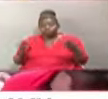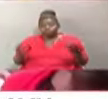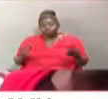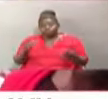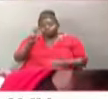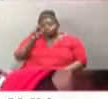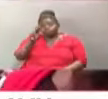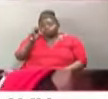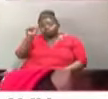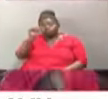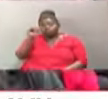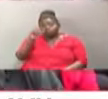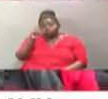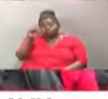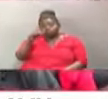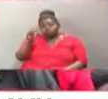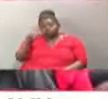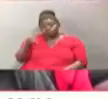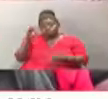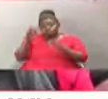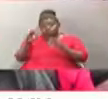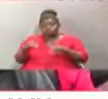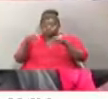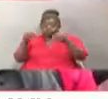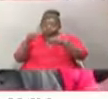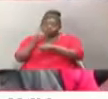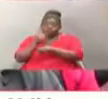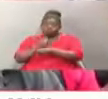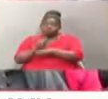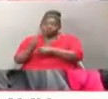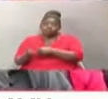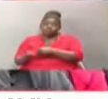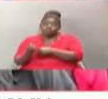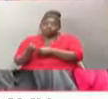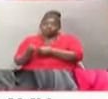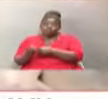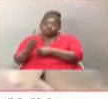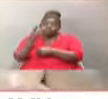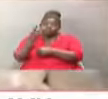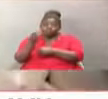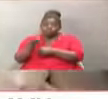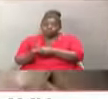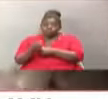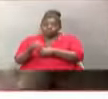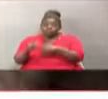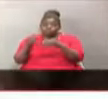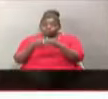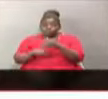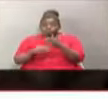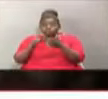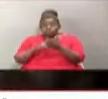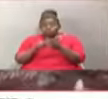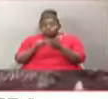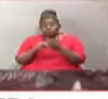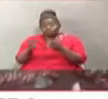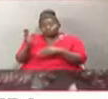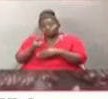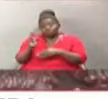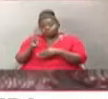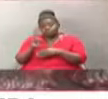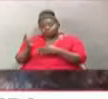mu ggombolola y'e Lubaganga. Ebintu bino bibaweereddwa ekitongole kya bbinensi 26. Bibaweereddwa mulimu omuceere, akawunga,